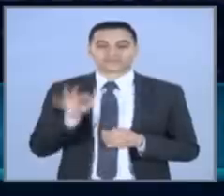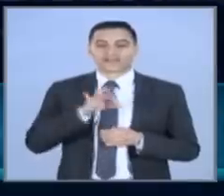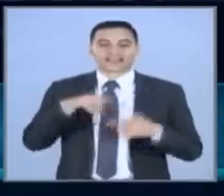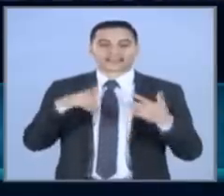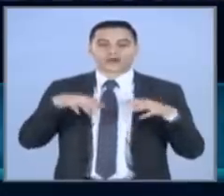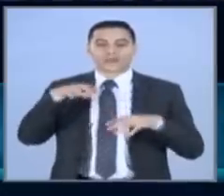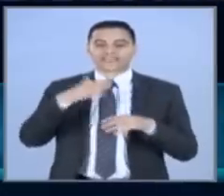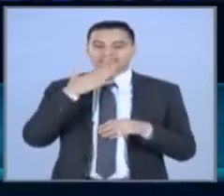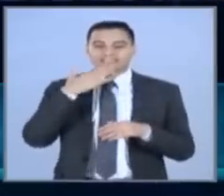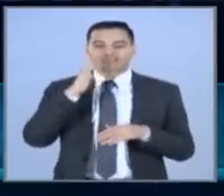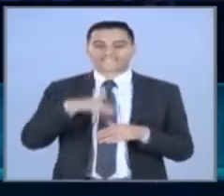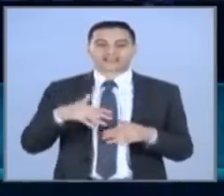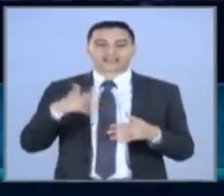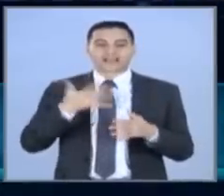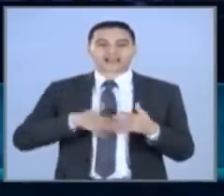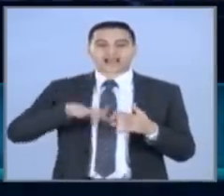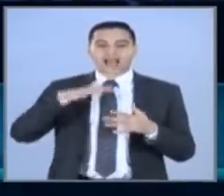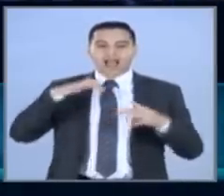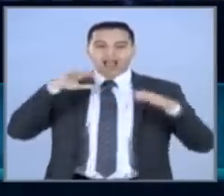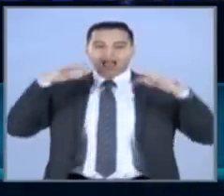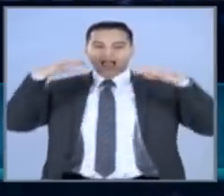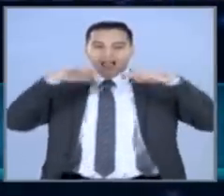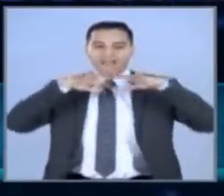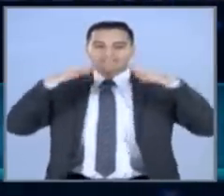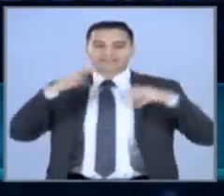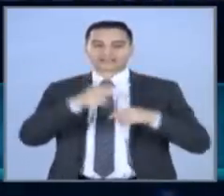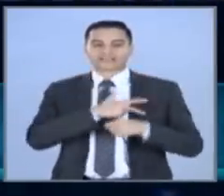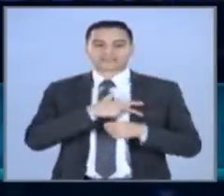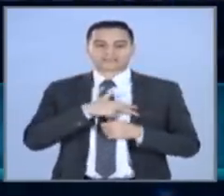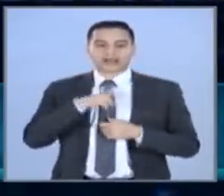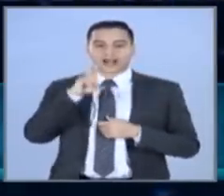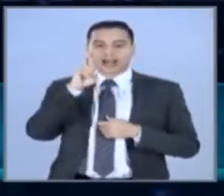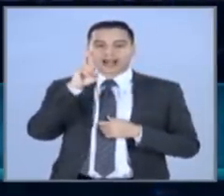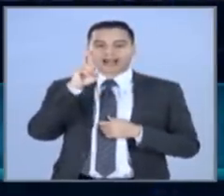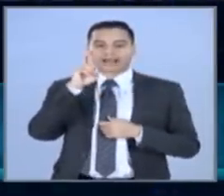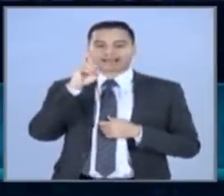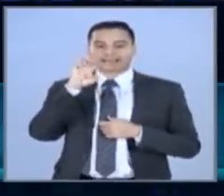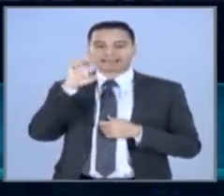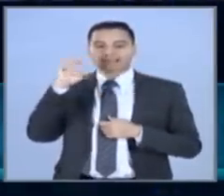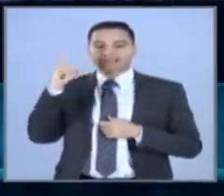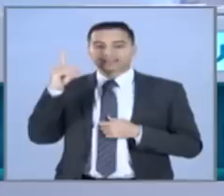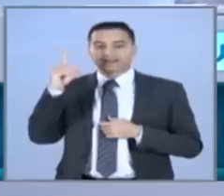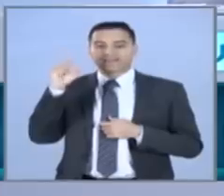في أي دولة أسيوية يقع كهف ريد فلوت؟